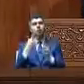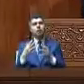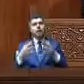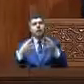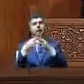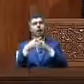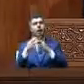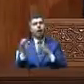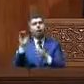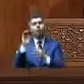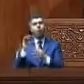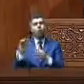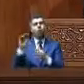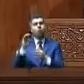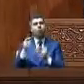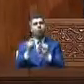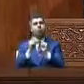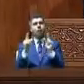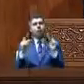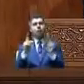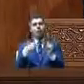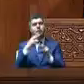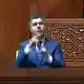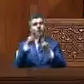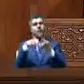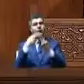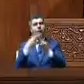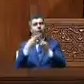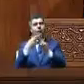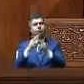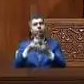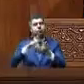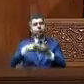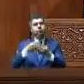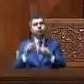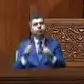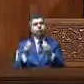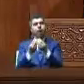الاتحاد الأوروبي وهذا الاتفاق اللي المفروض يكون بيننا وبينه.